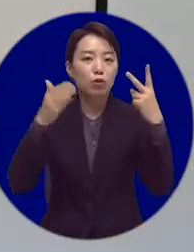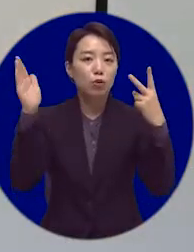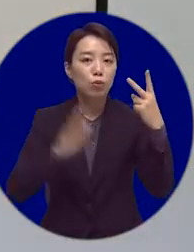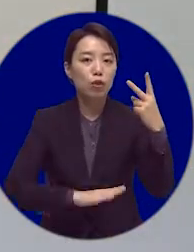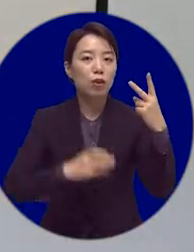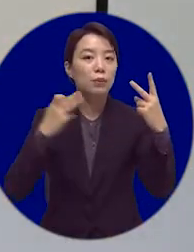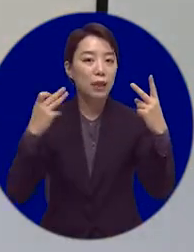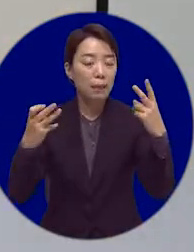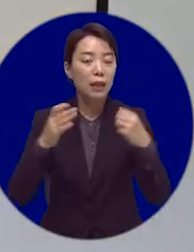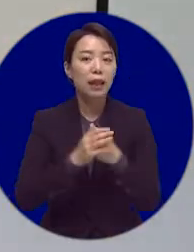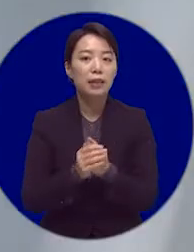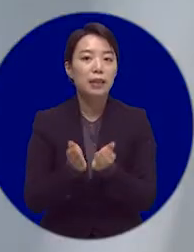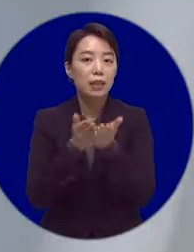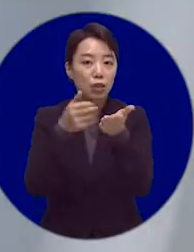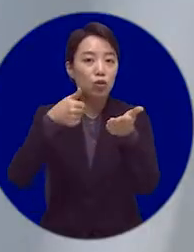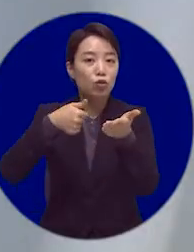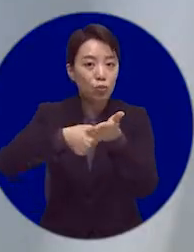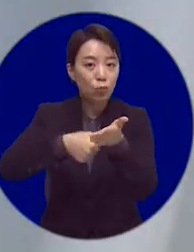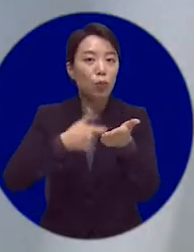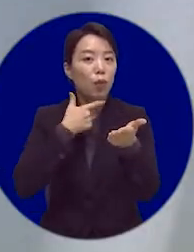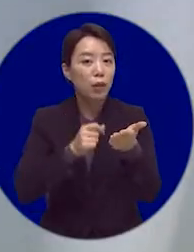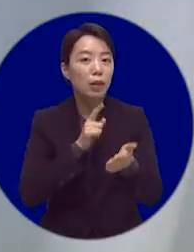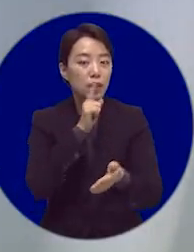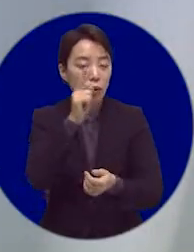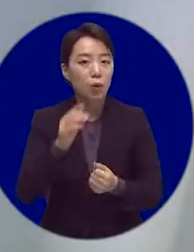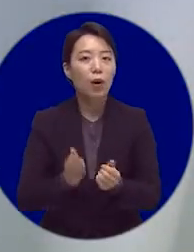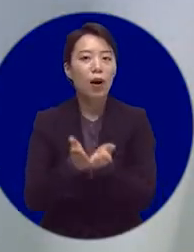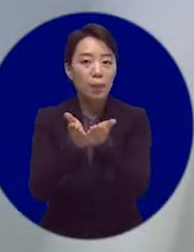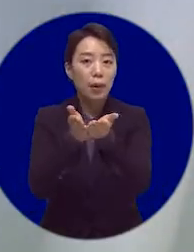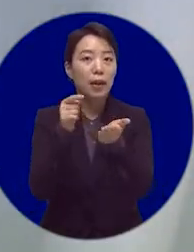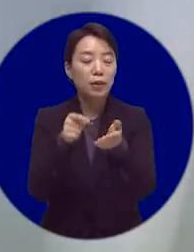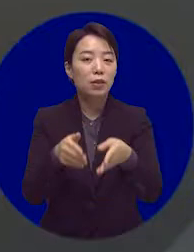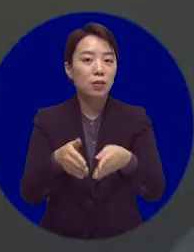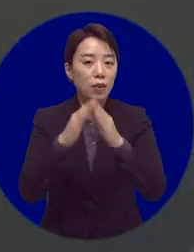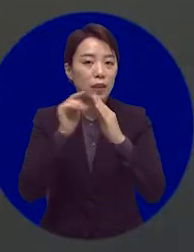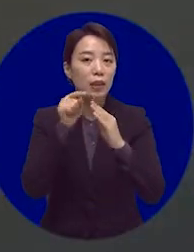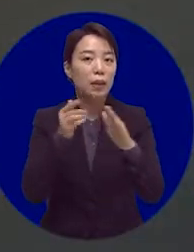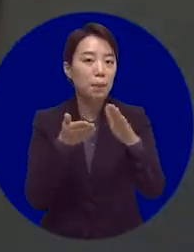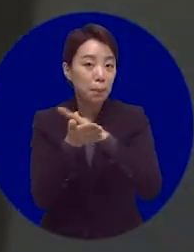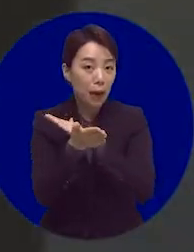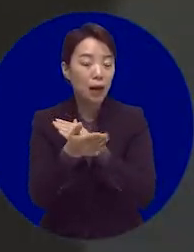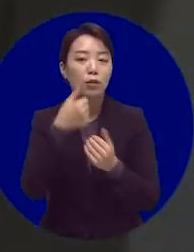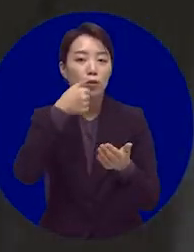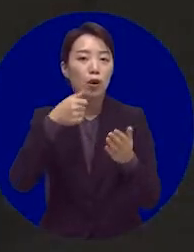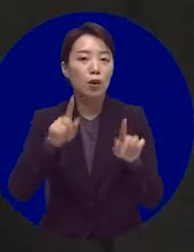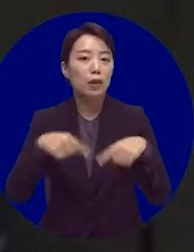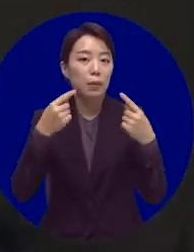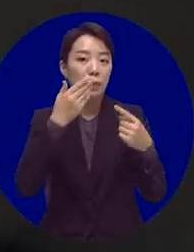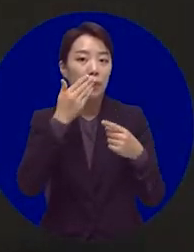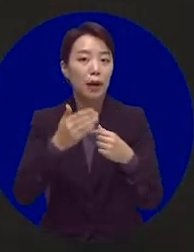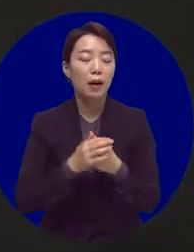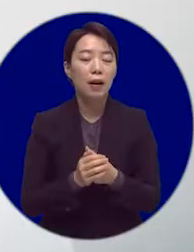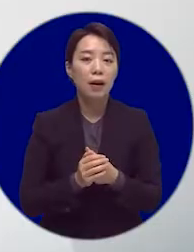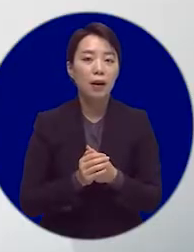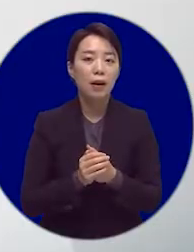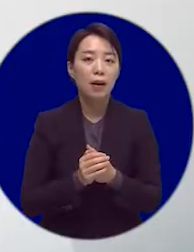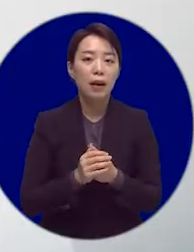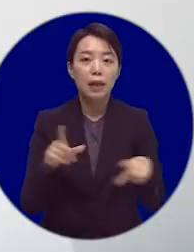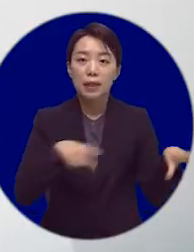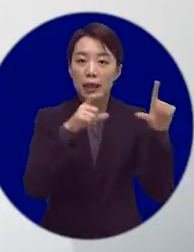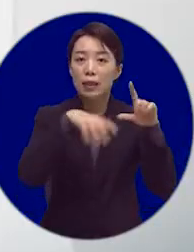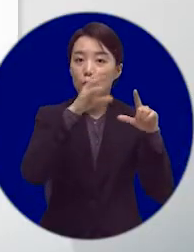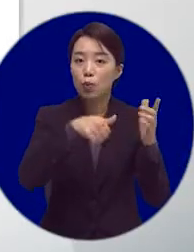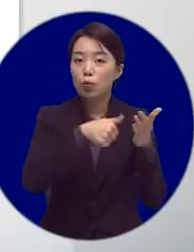2월 9일부터 13일까지 선상투표 신고를 하면 선박에 설치된 팩시밀리로 투표할 수 있는데요.